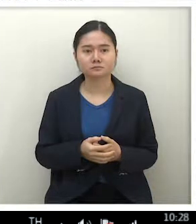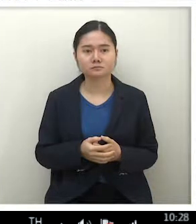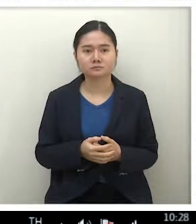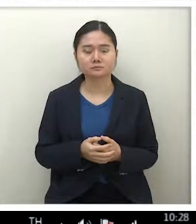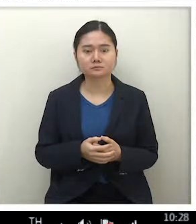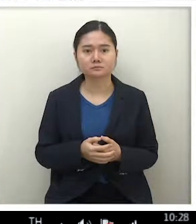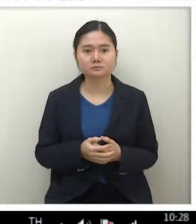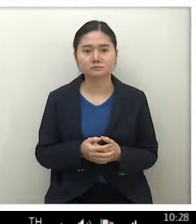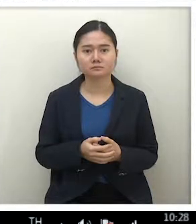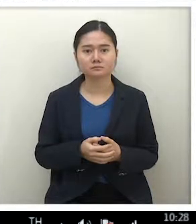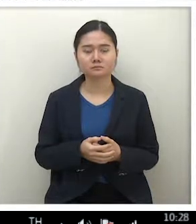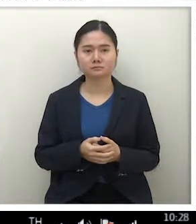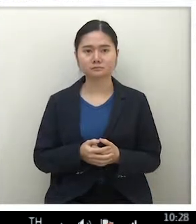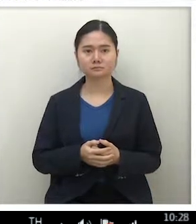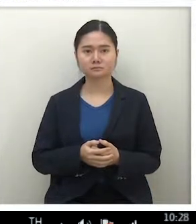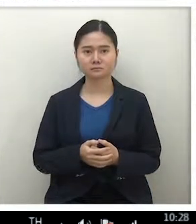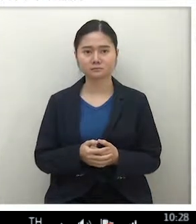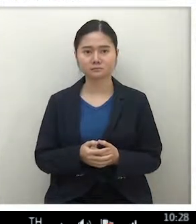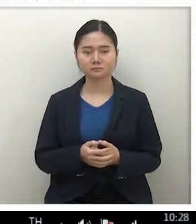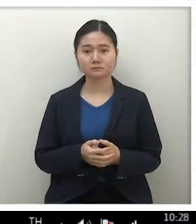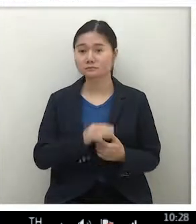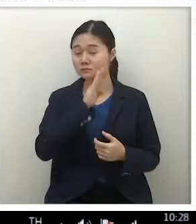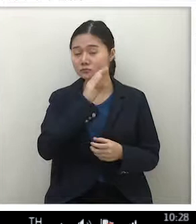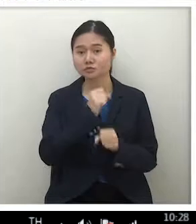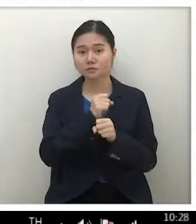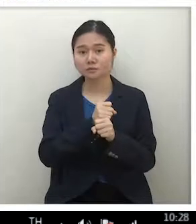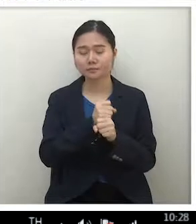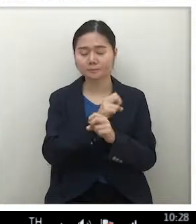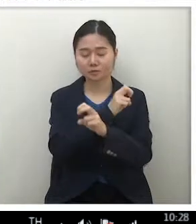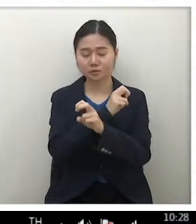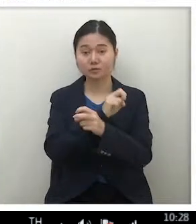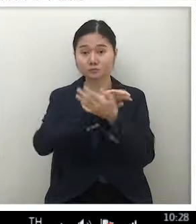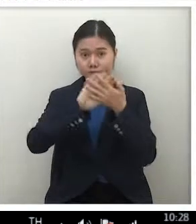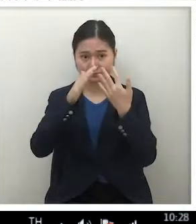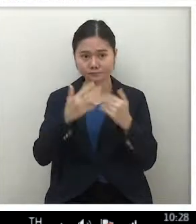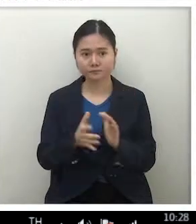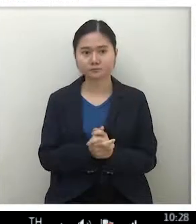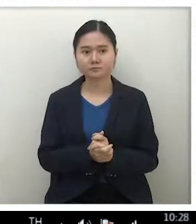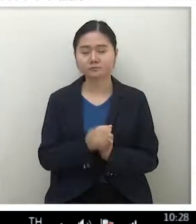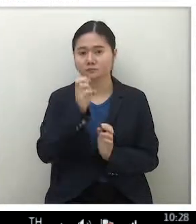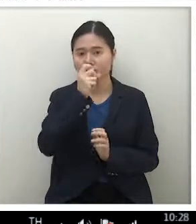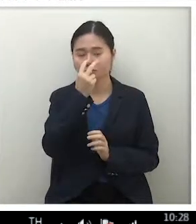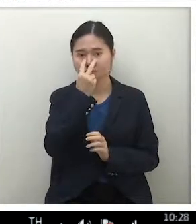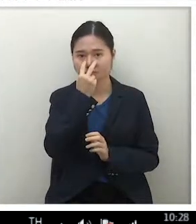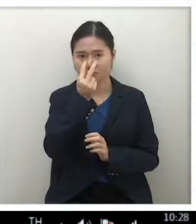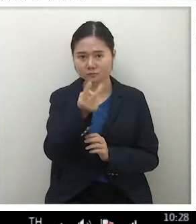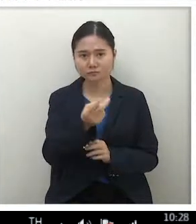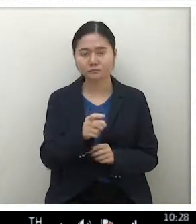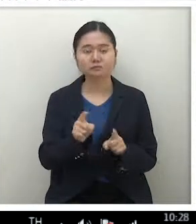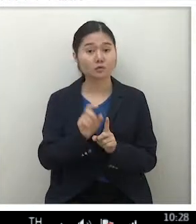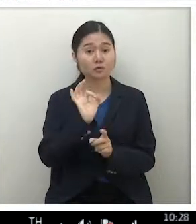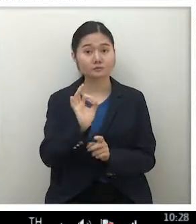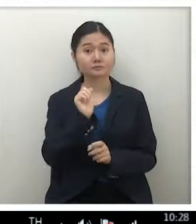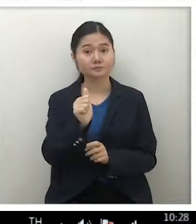คราวนี้เมื่อเราใส่กระดูกเสร็จแล้วเราก็ลองเช็คดูว่ามันโอเค